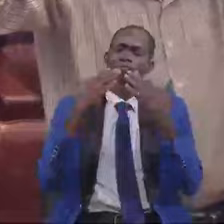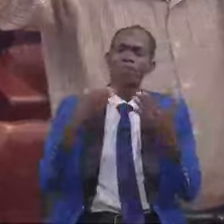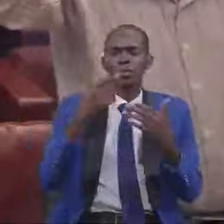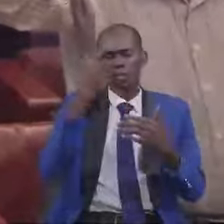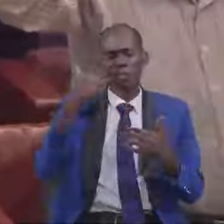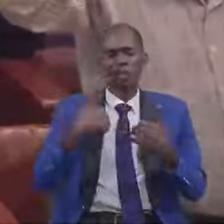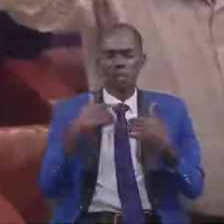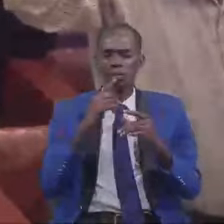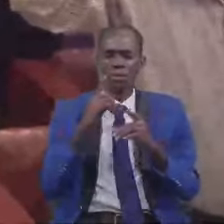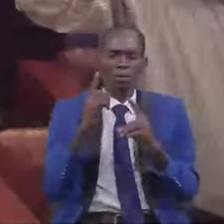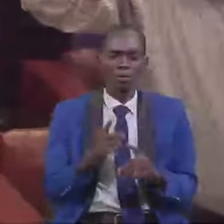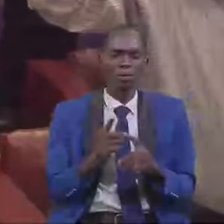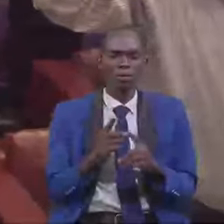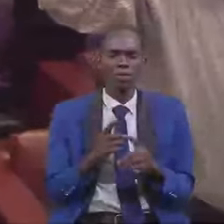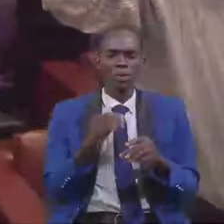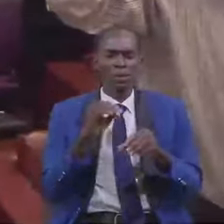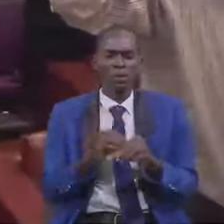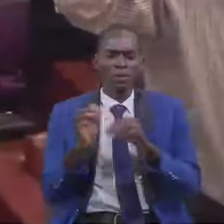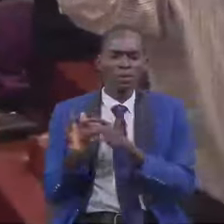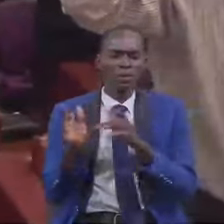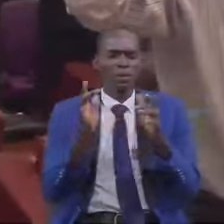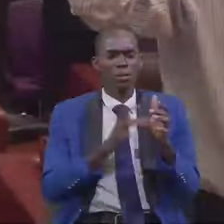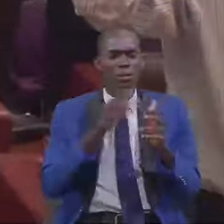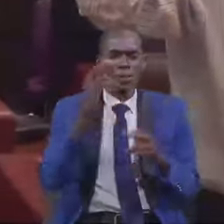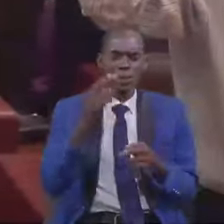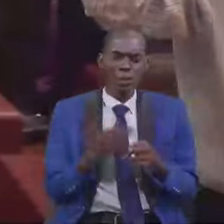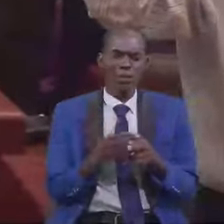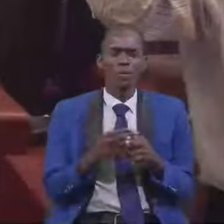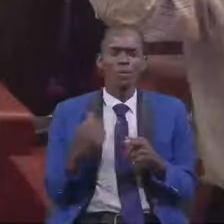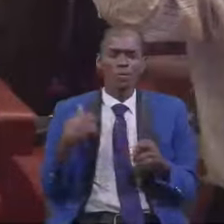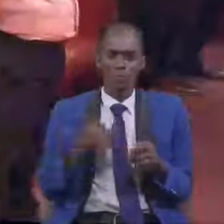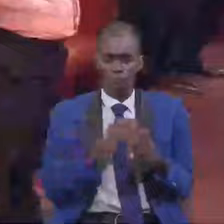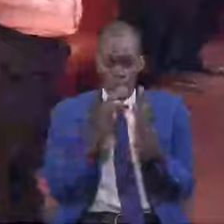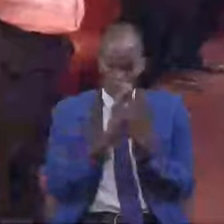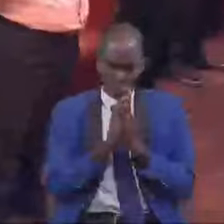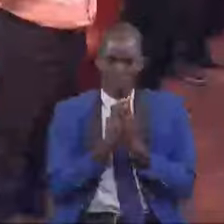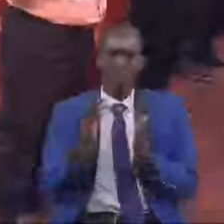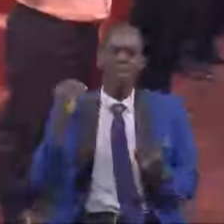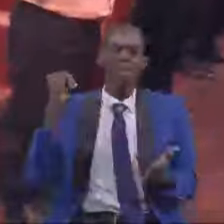Au nom de Jésus, nous prions.